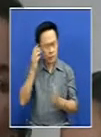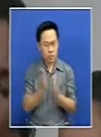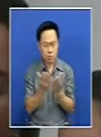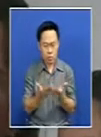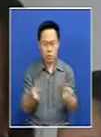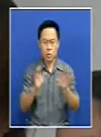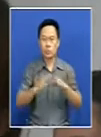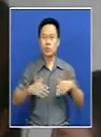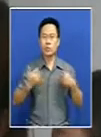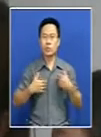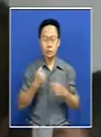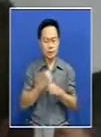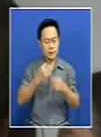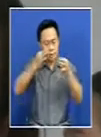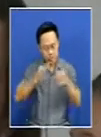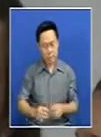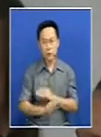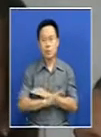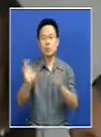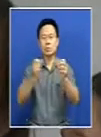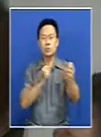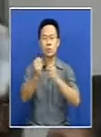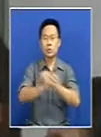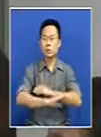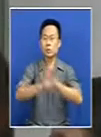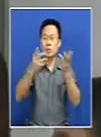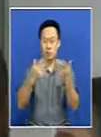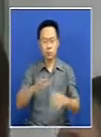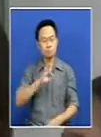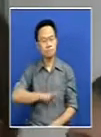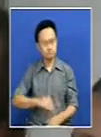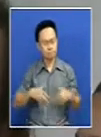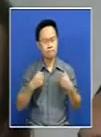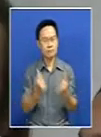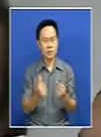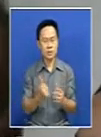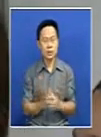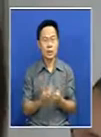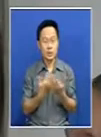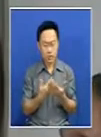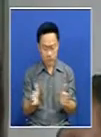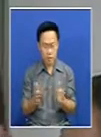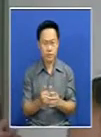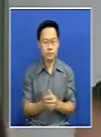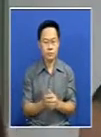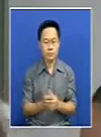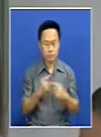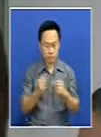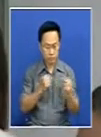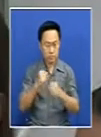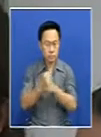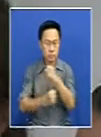เขามีความสุขกับการตัดสินใจครั้งนี้นะครับรวมถึงตัวเองด้วยส่วนรายละเอียดตัดไปนะครับสำหรับนักช